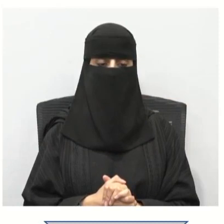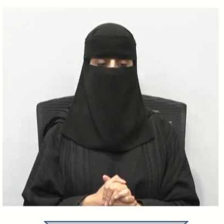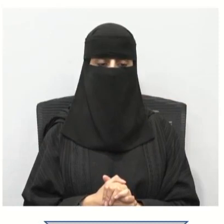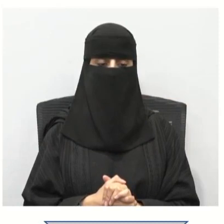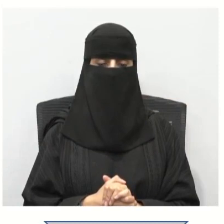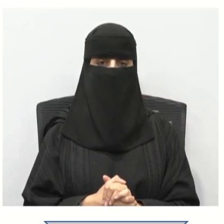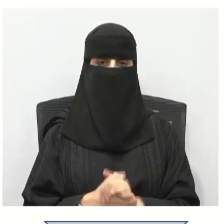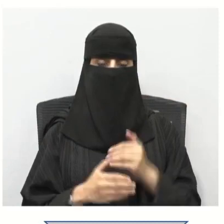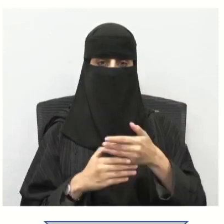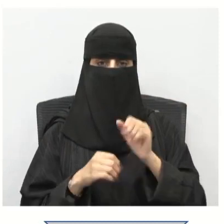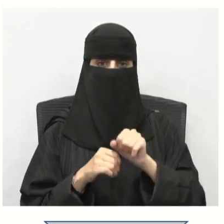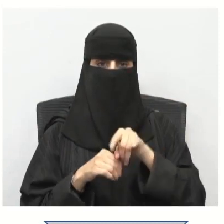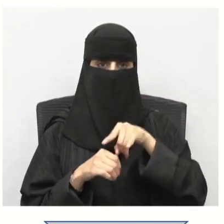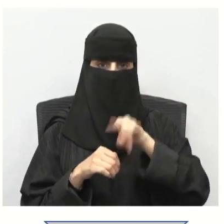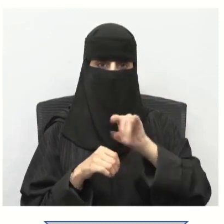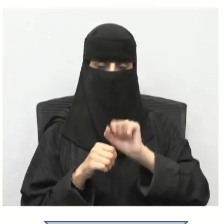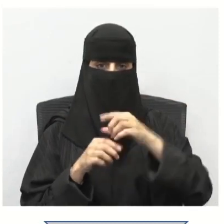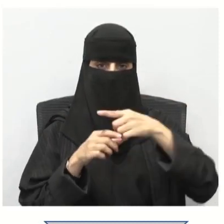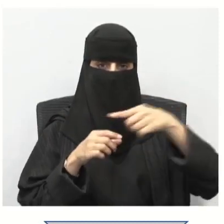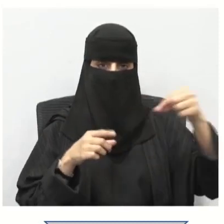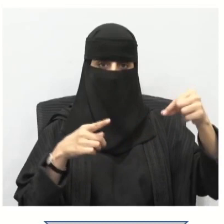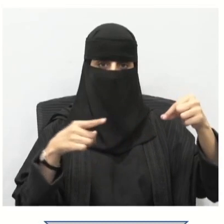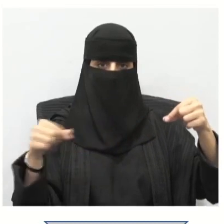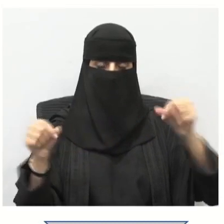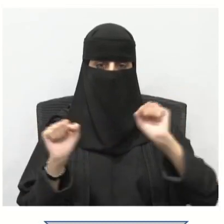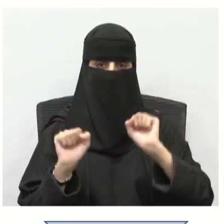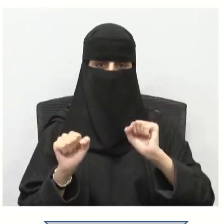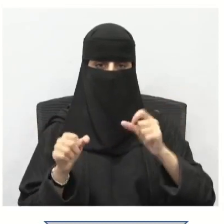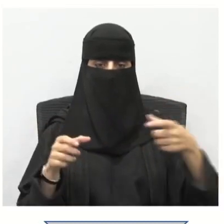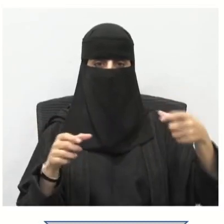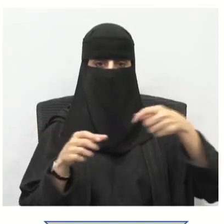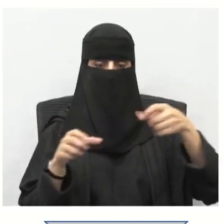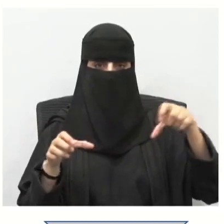الطائره ركب الجناحين فال العجلات